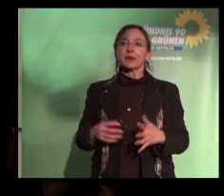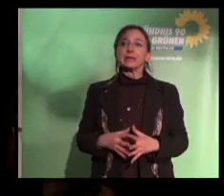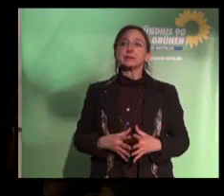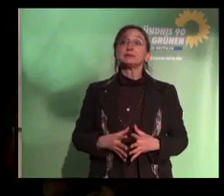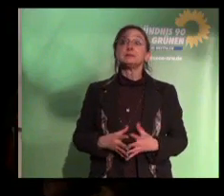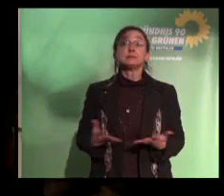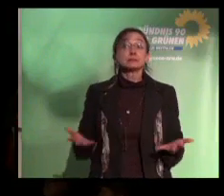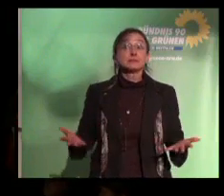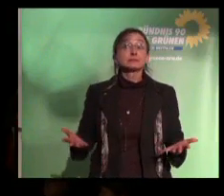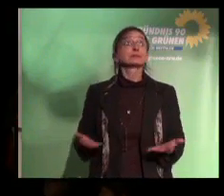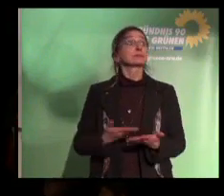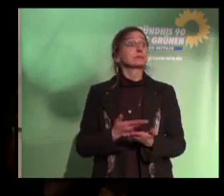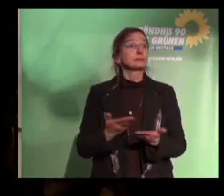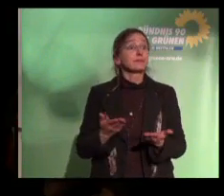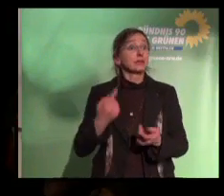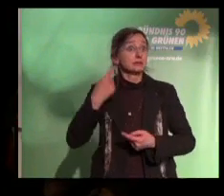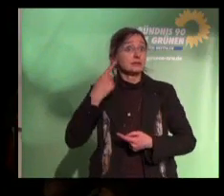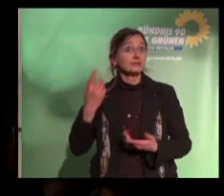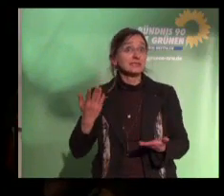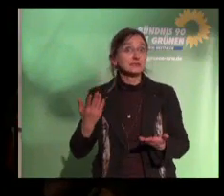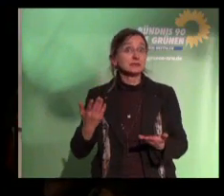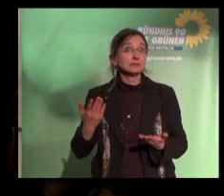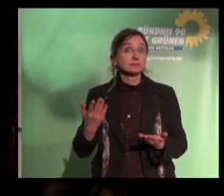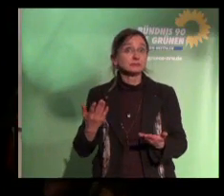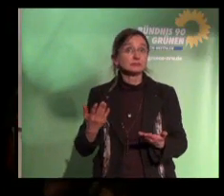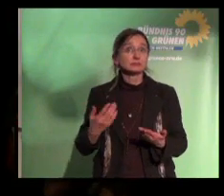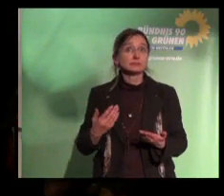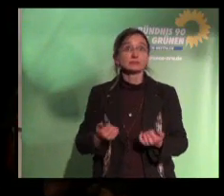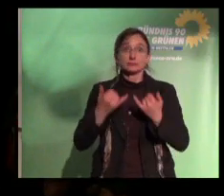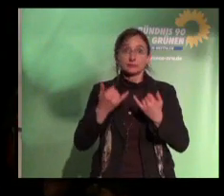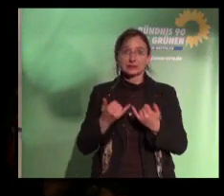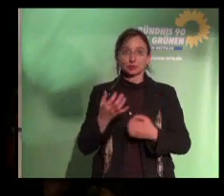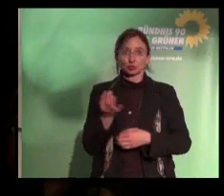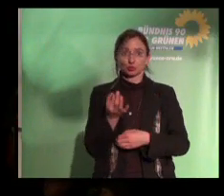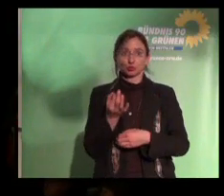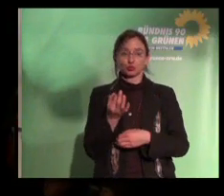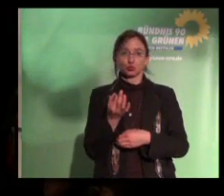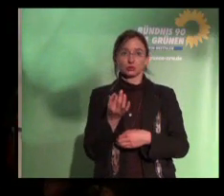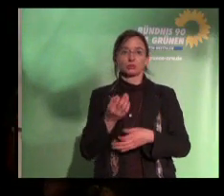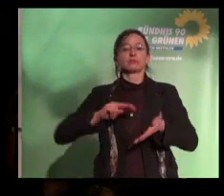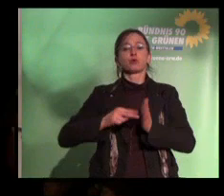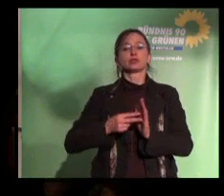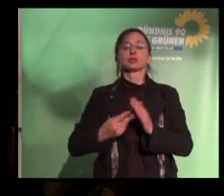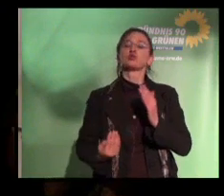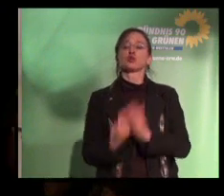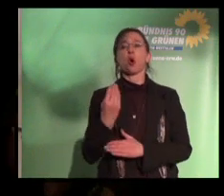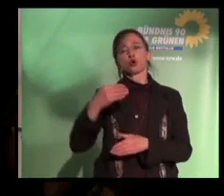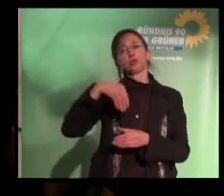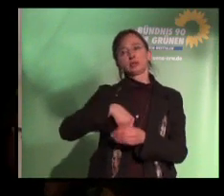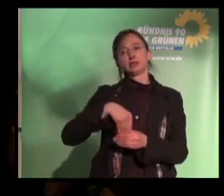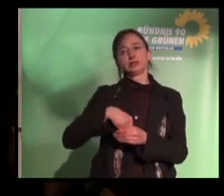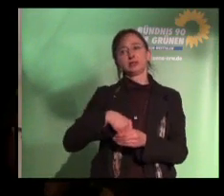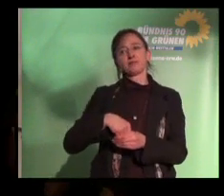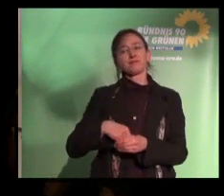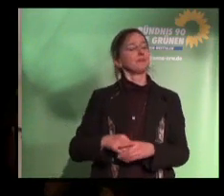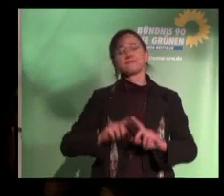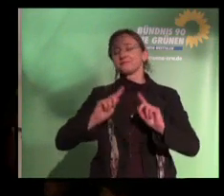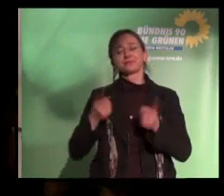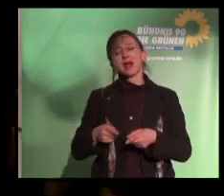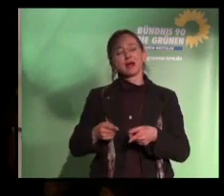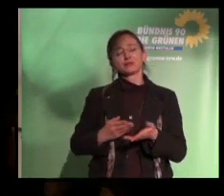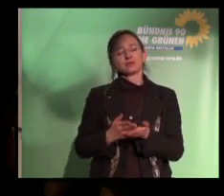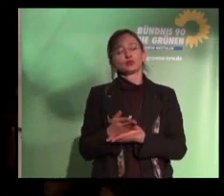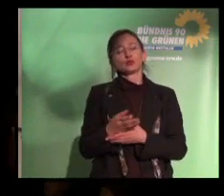So, aber ihr wisst, wir haben ja jetzt irgendwie auch eine neue Politik bei den Grünen. Wir dürfen ja nicht immer einfach nur so einseitig sein. Ja? Wir müssen ja schon